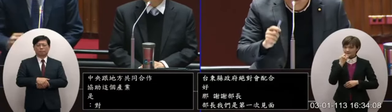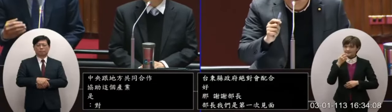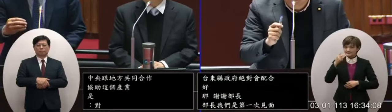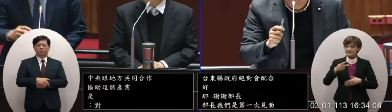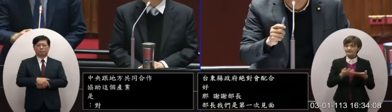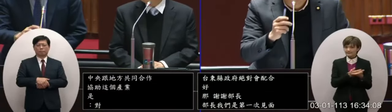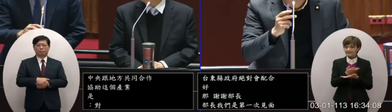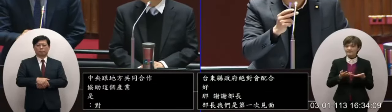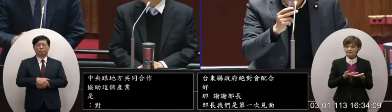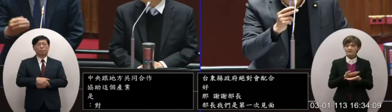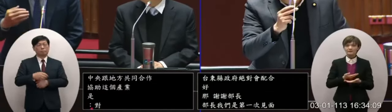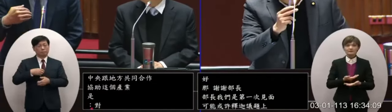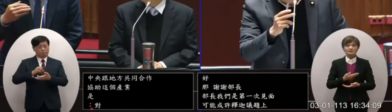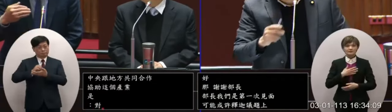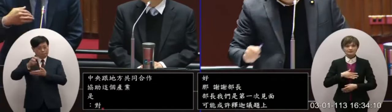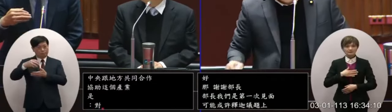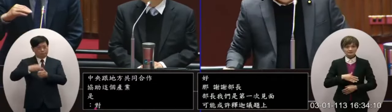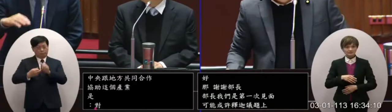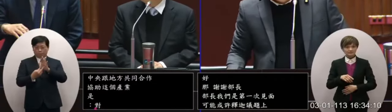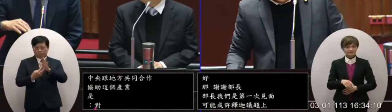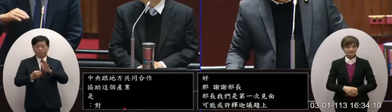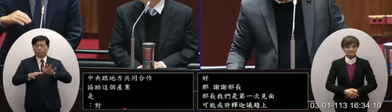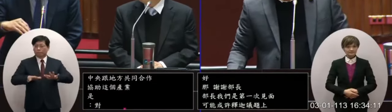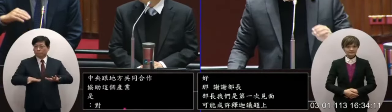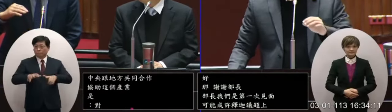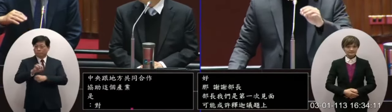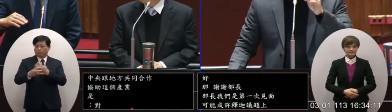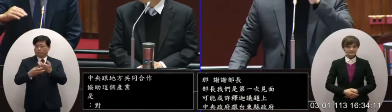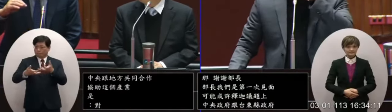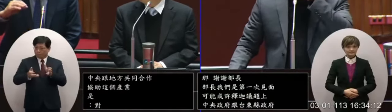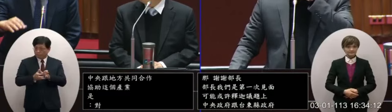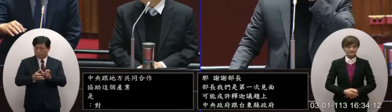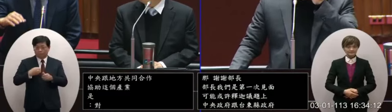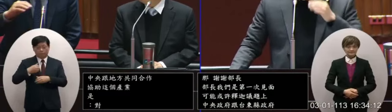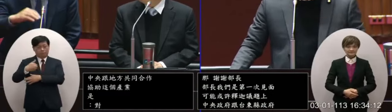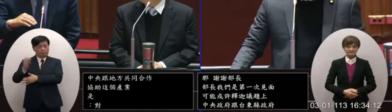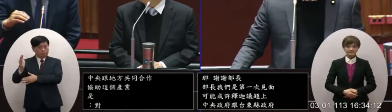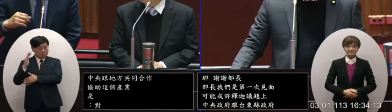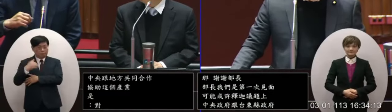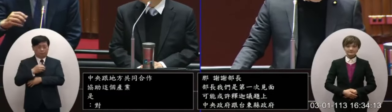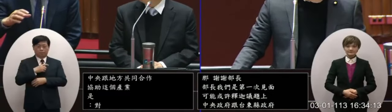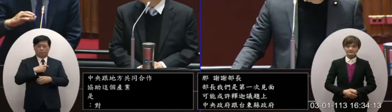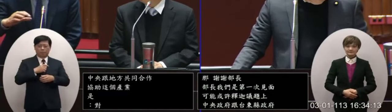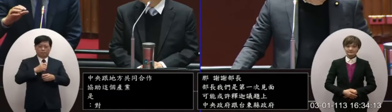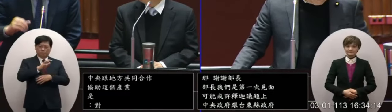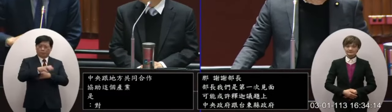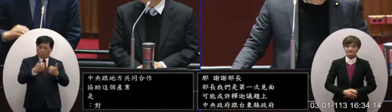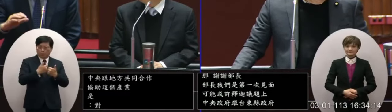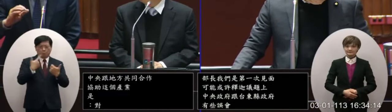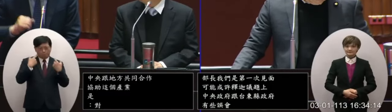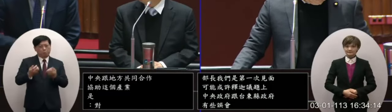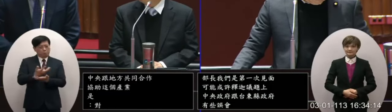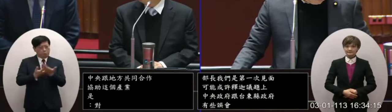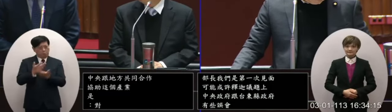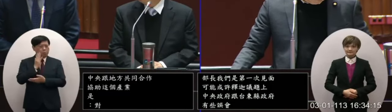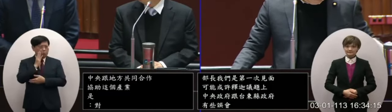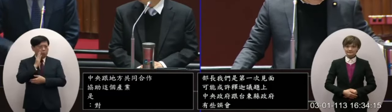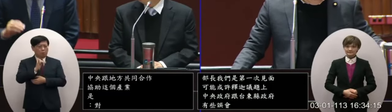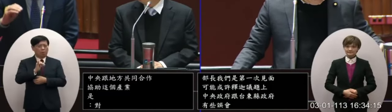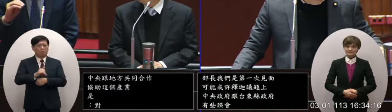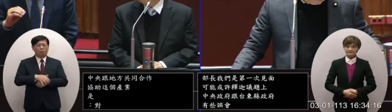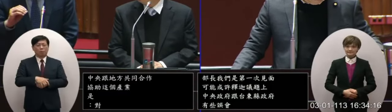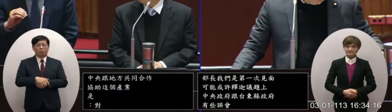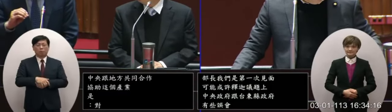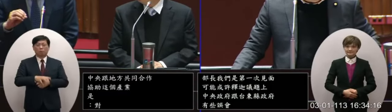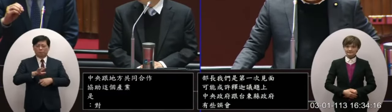解。 其实我跟委员说明哦，其实我们现在农业部跟县政府跟农委也好，其实都有非常好的一个沟通的管道。